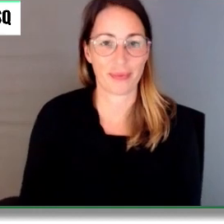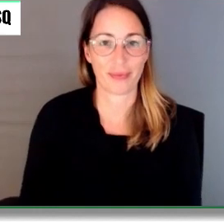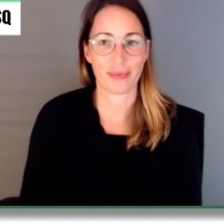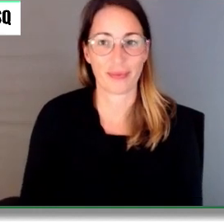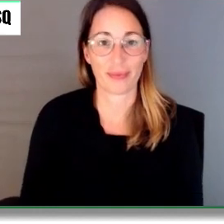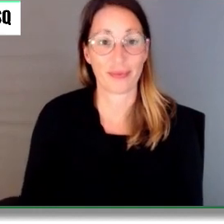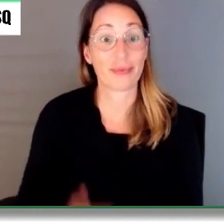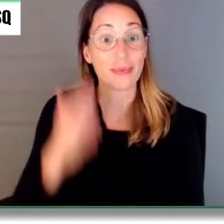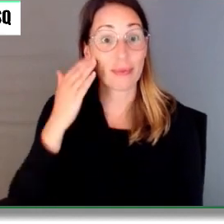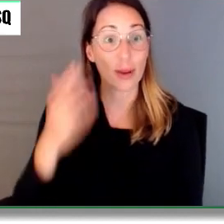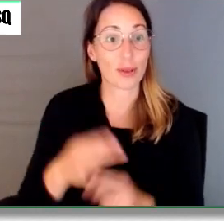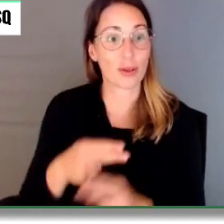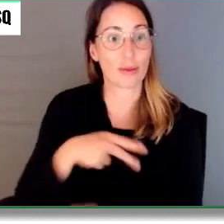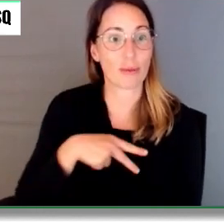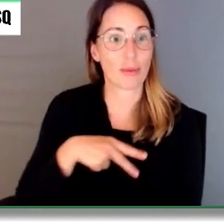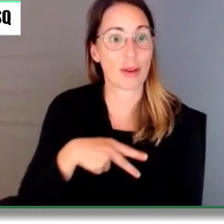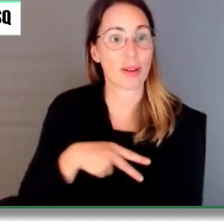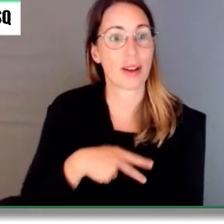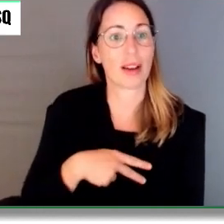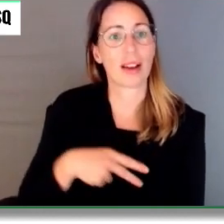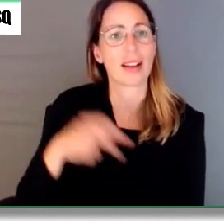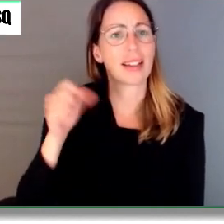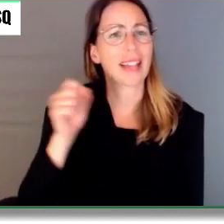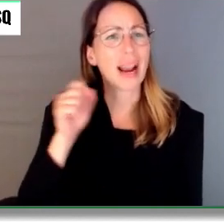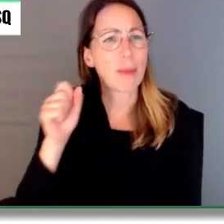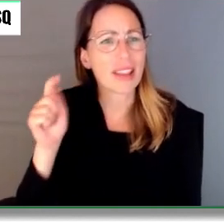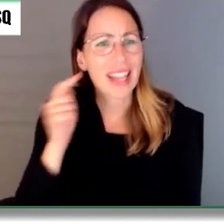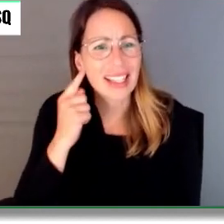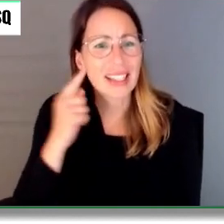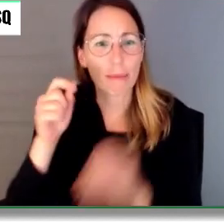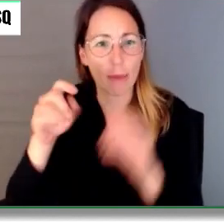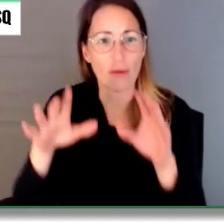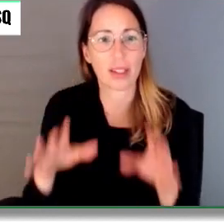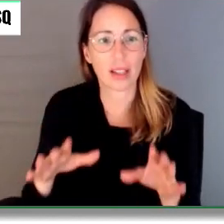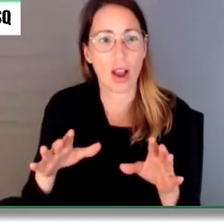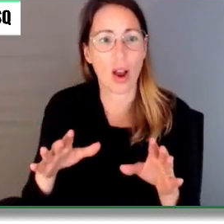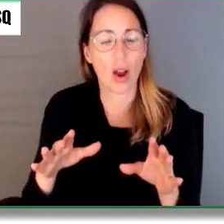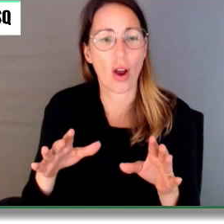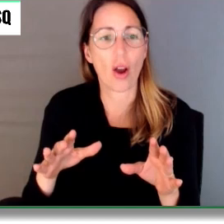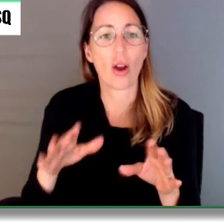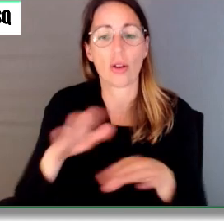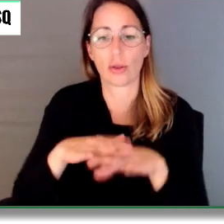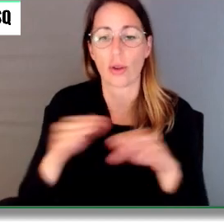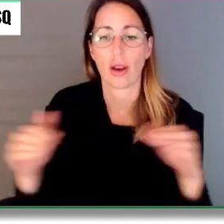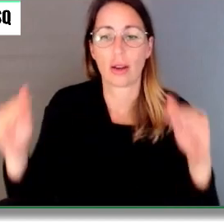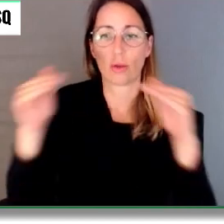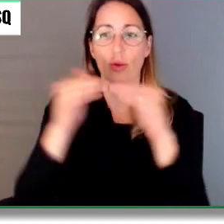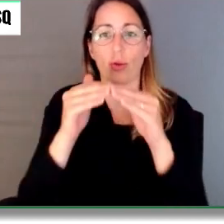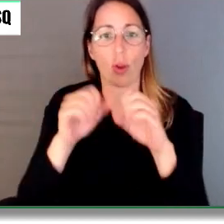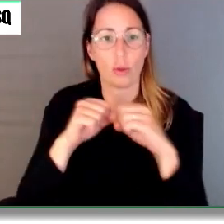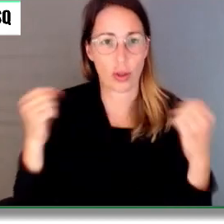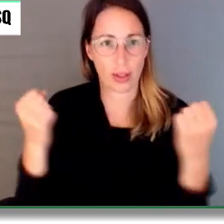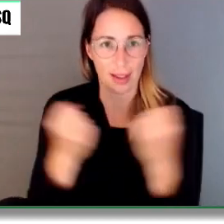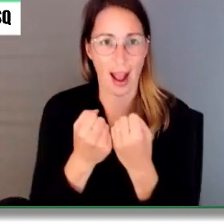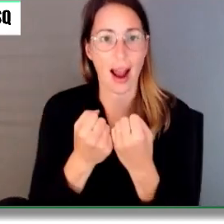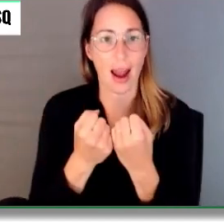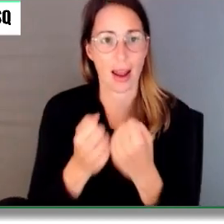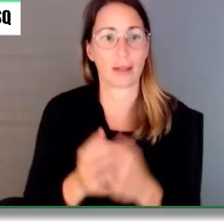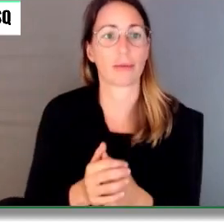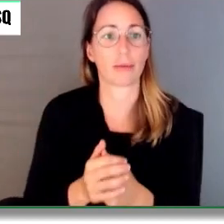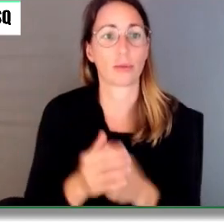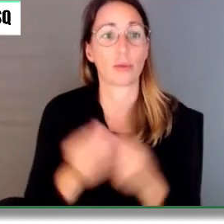Bonjour, je m'appelle Simon Darcy, je suis professeur d'inclusion sociale à la UTS Business